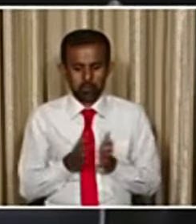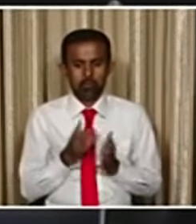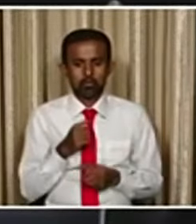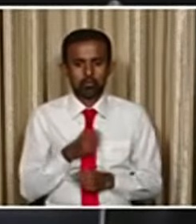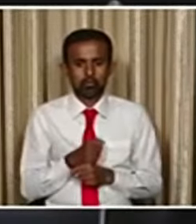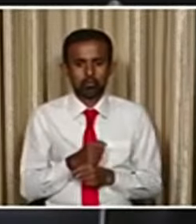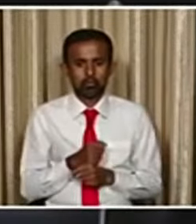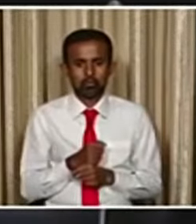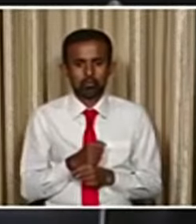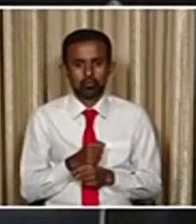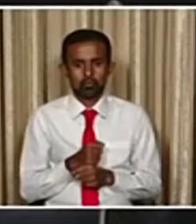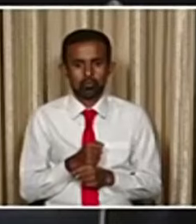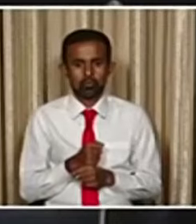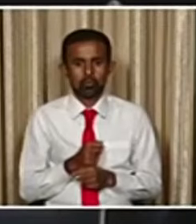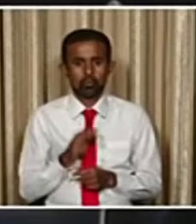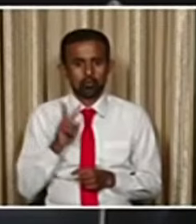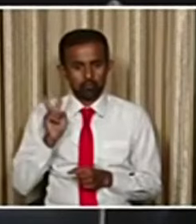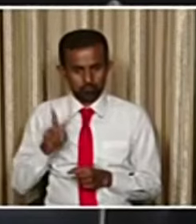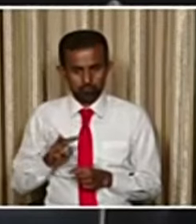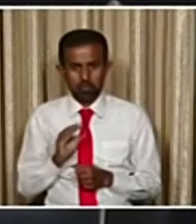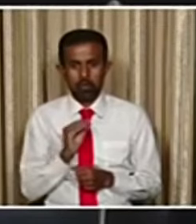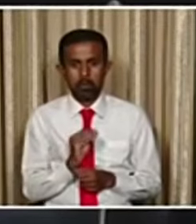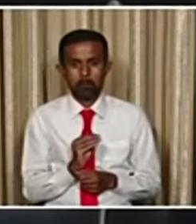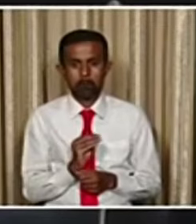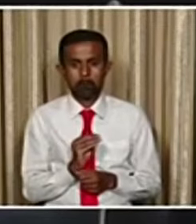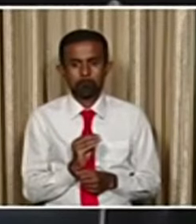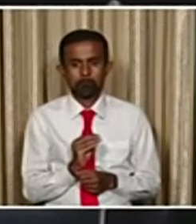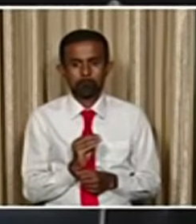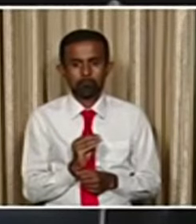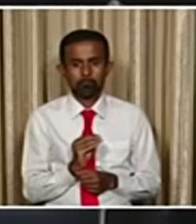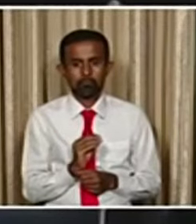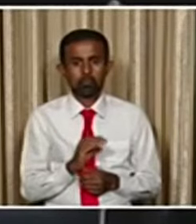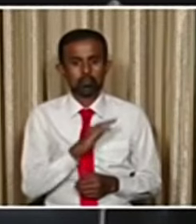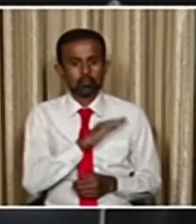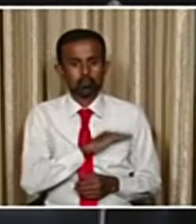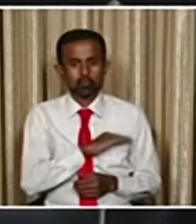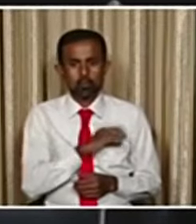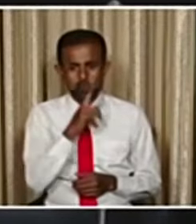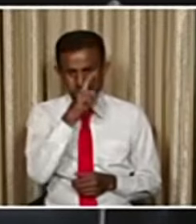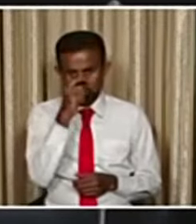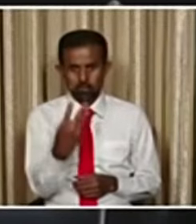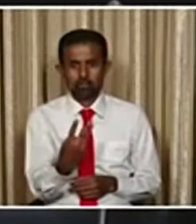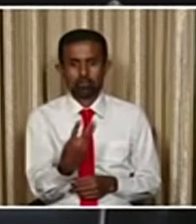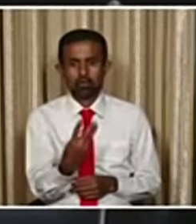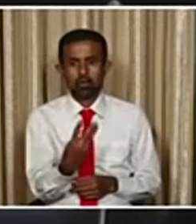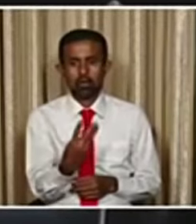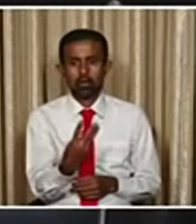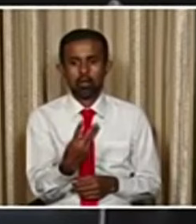තමන්ගේ ආණ්ඩු ගැන ඔච්චර විශ්වාසයක් තියෙනවනම් ඉන්නපෑ ඉවසගෙන තව මාස 3ක්